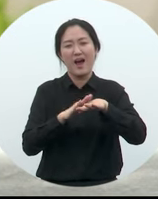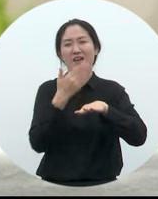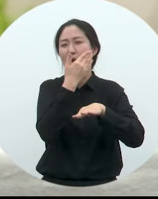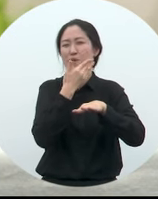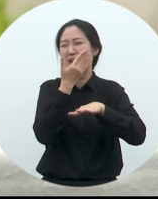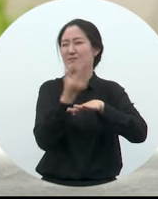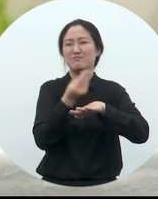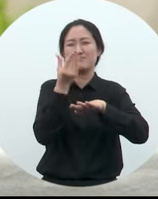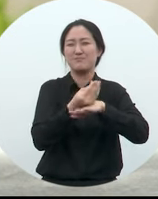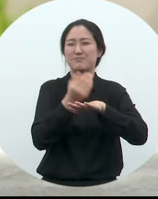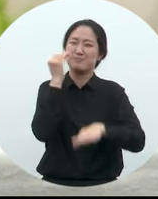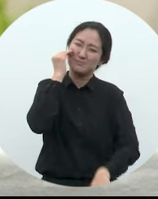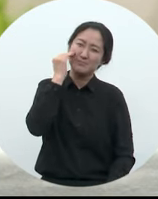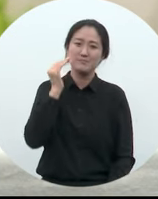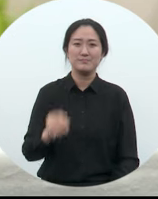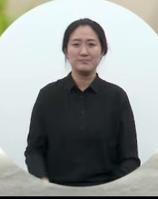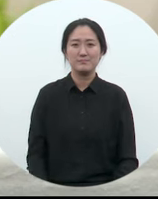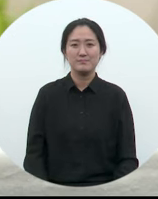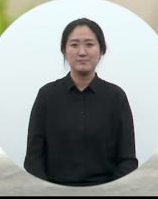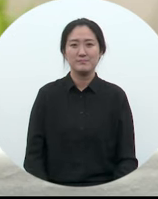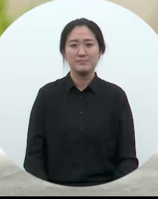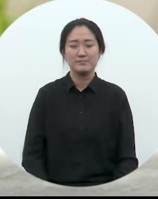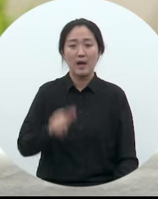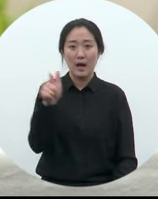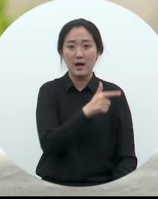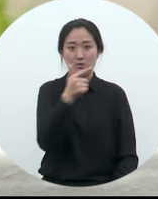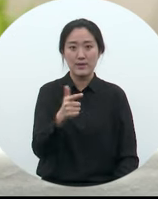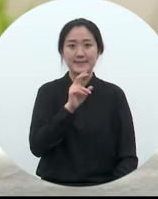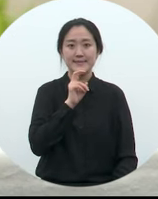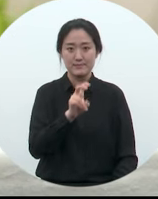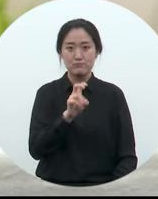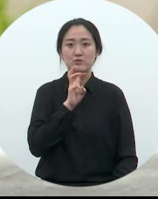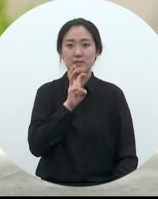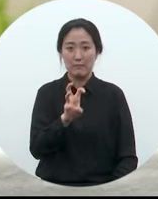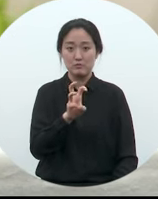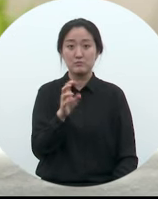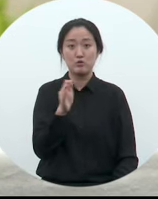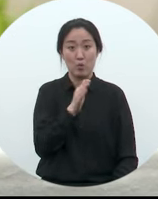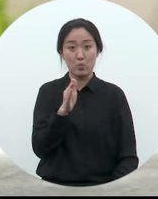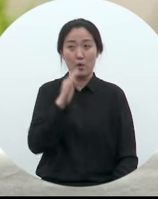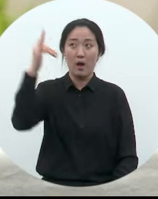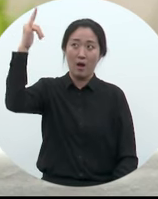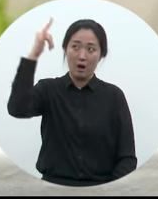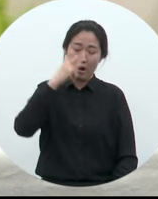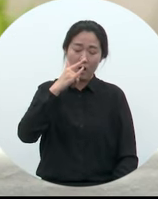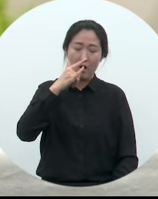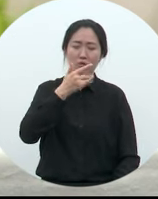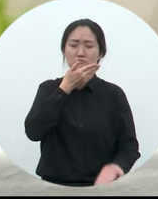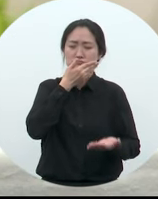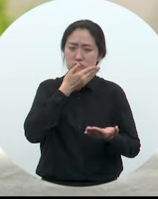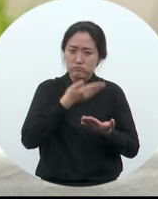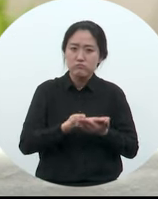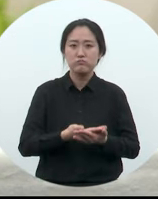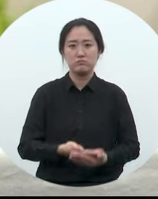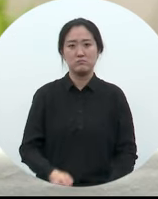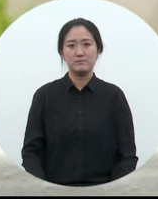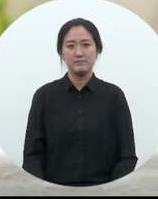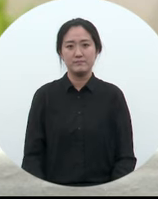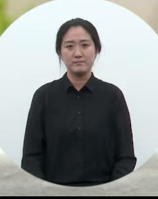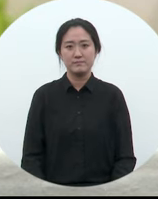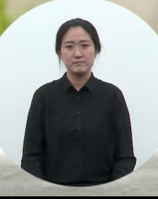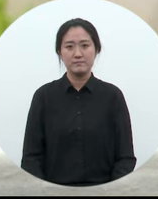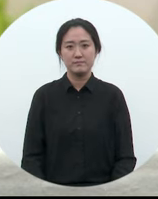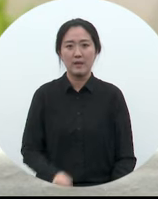합성에는 그렇게 도움이 안 됩니다. 그래서 하루에 20분 내지 30분 정도 햇볕을 받는 것이 굉장히